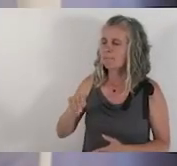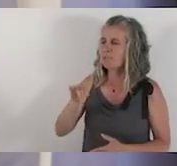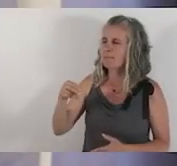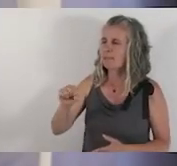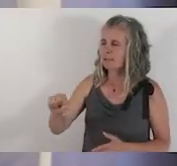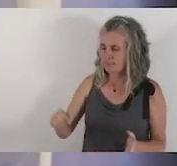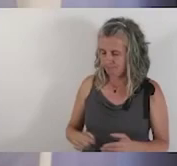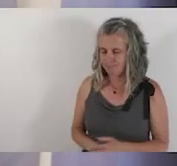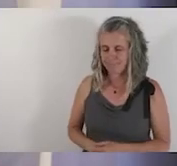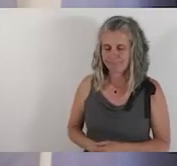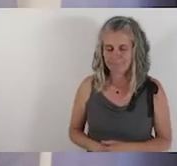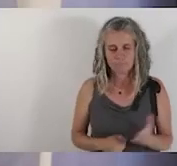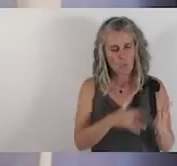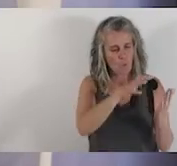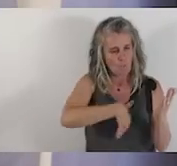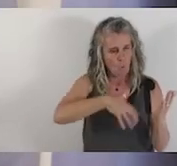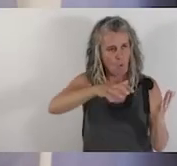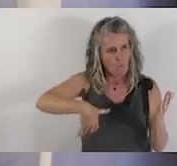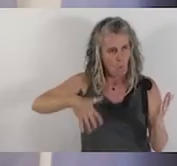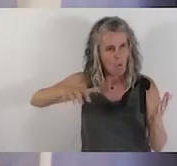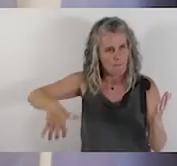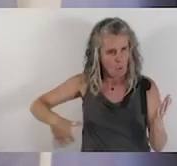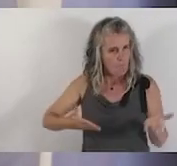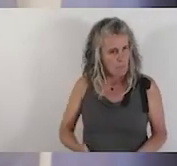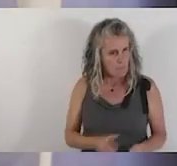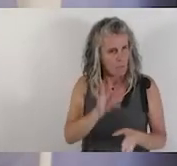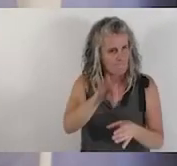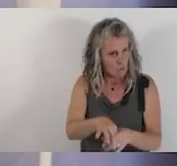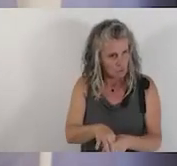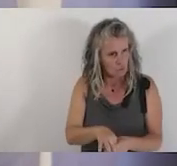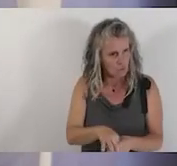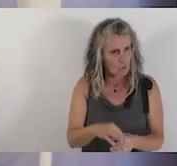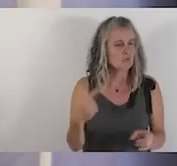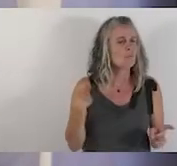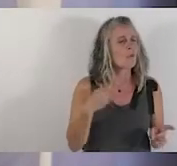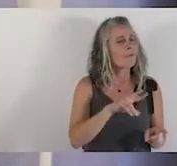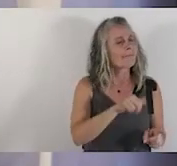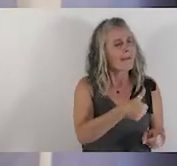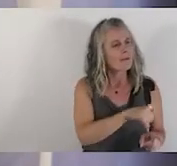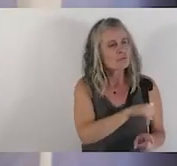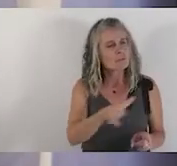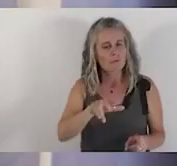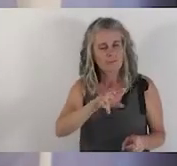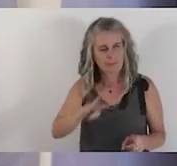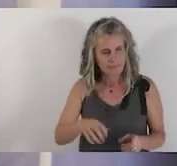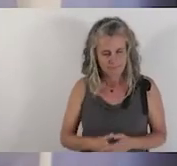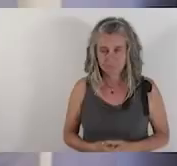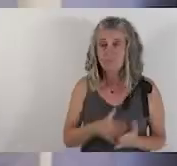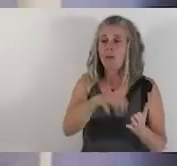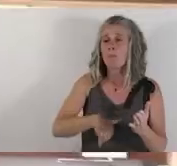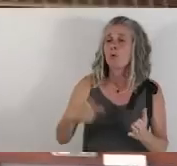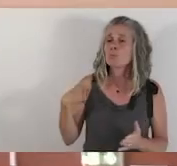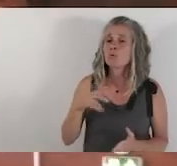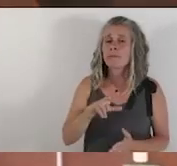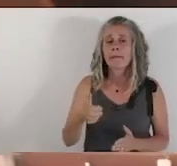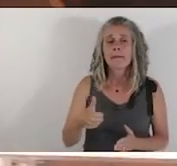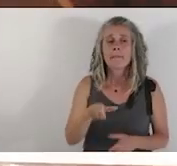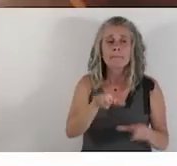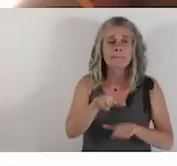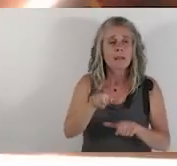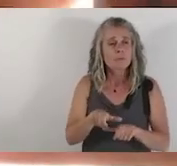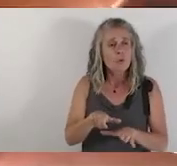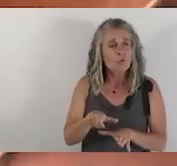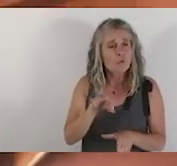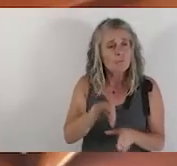passer en revue les votes des rapports 31 à 34 sur le rapport 31. Y a-t-il des contre,